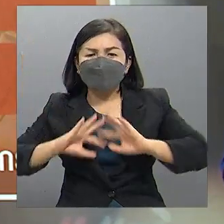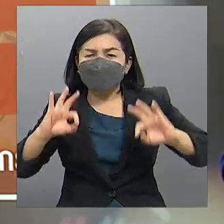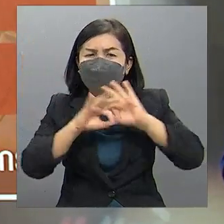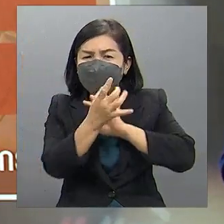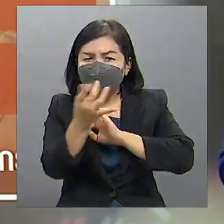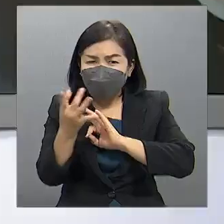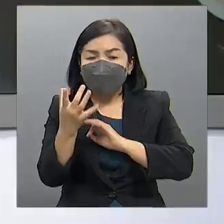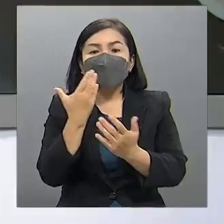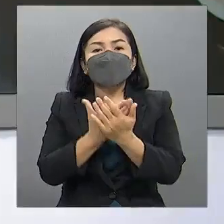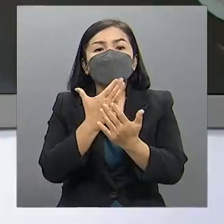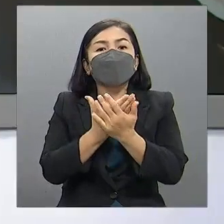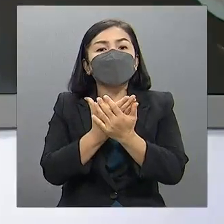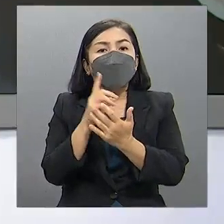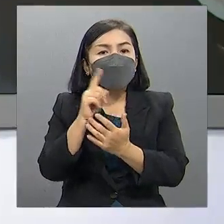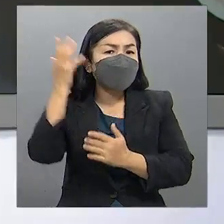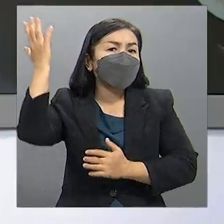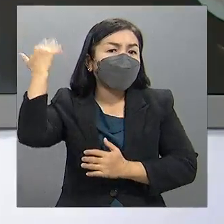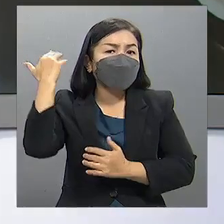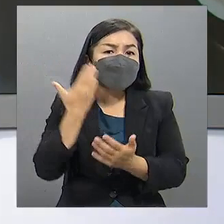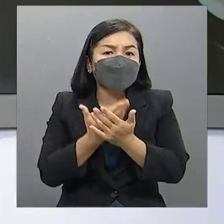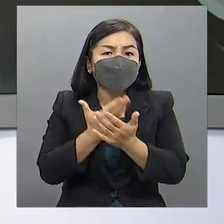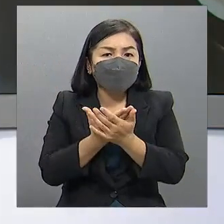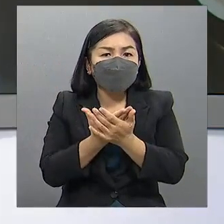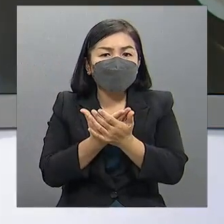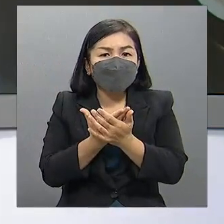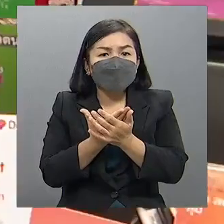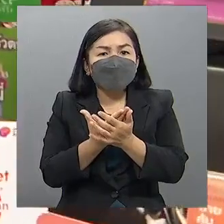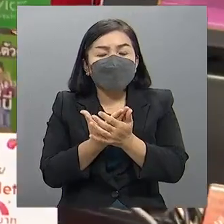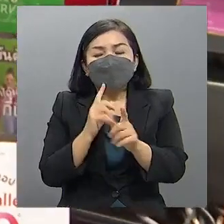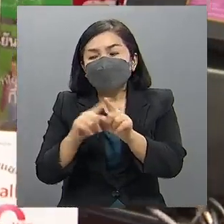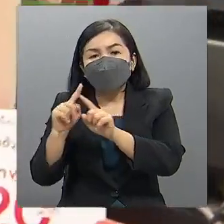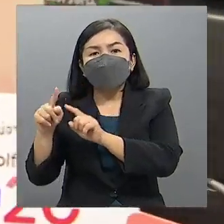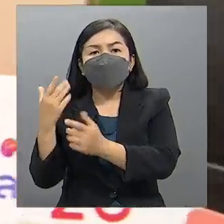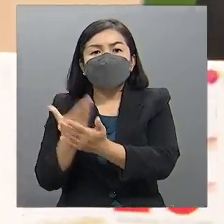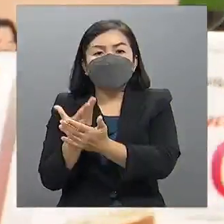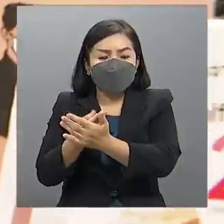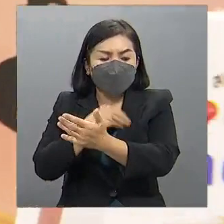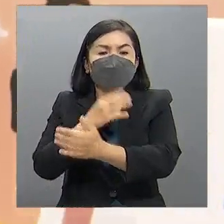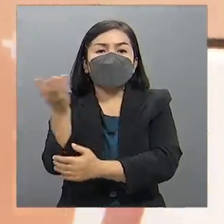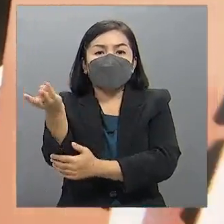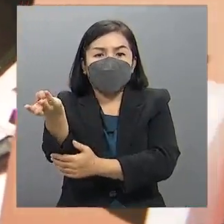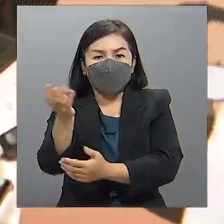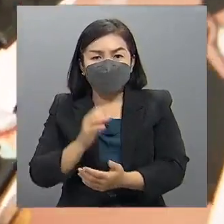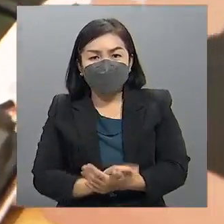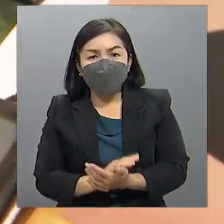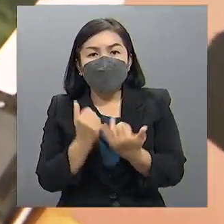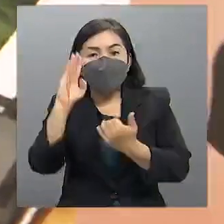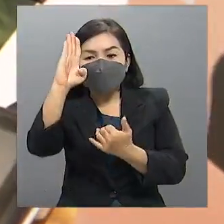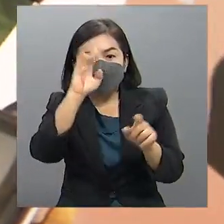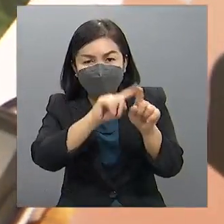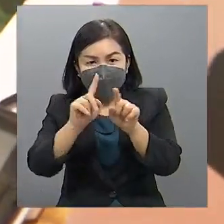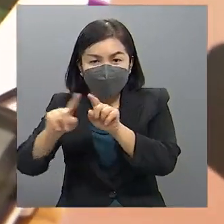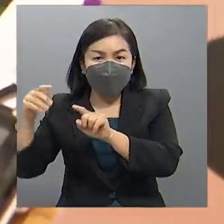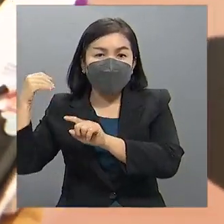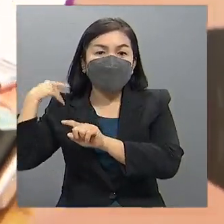ทางการเงินดั้งเดิมนะคะได้รับผลตอบแทนร้อยไปค่ะอ่ะอ่าทางด้านของบริษัทหลายแห่งเองนะคะก็มีการ